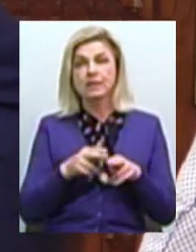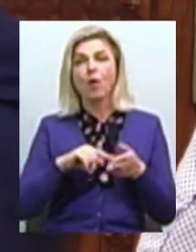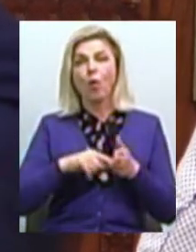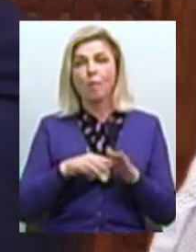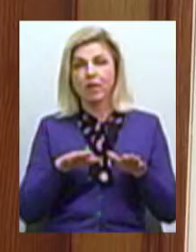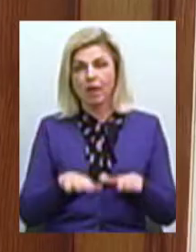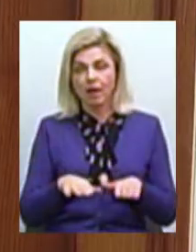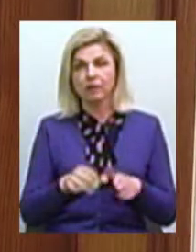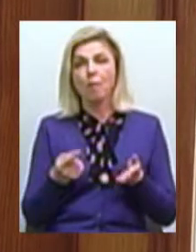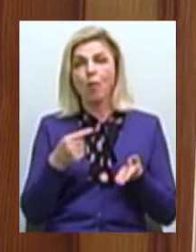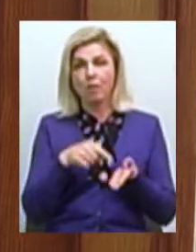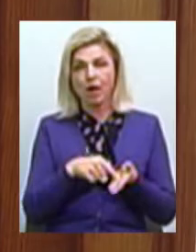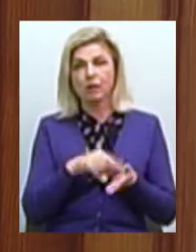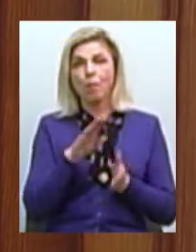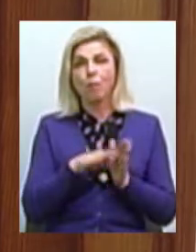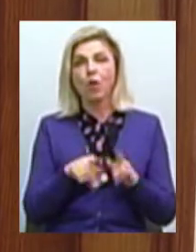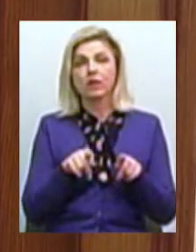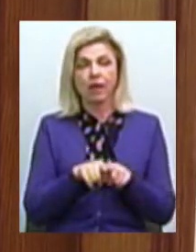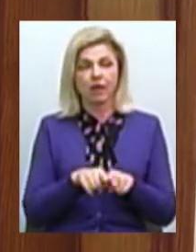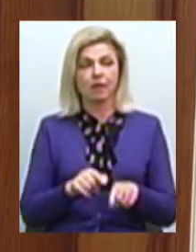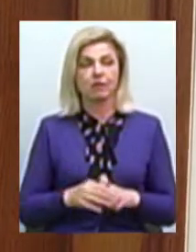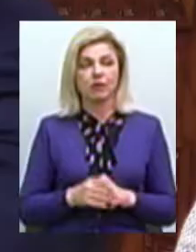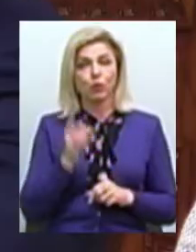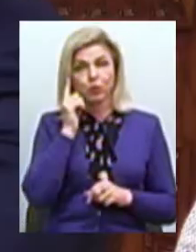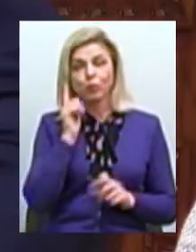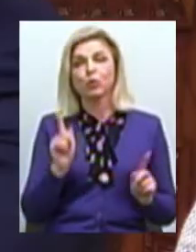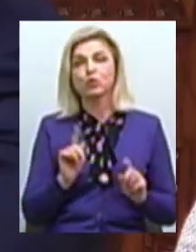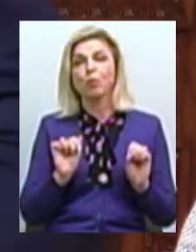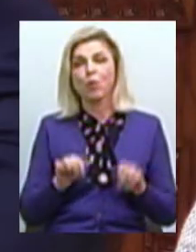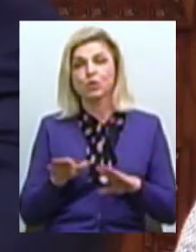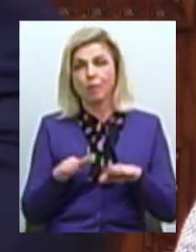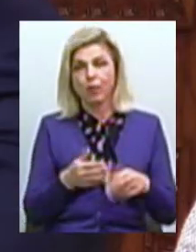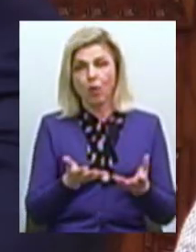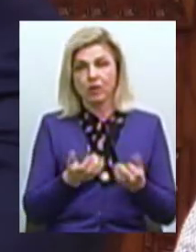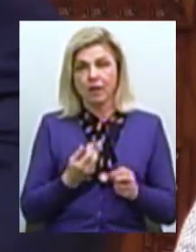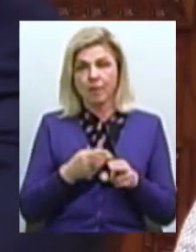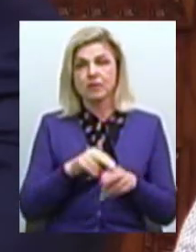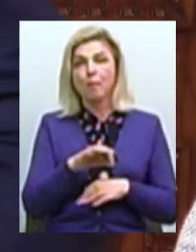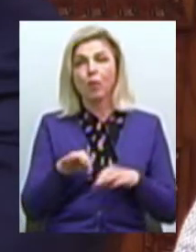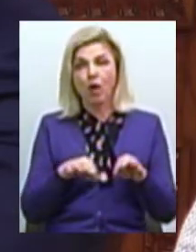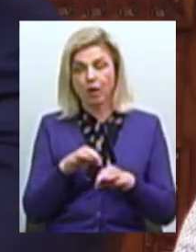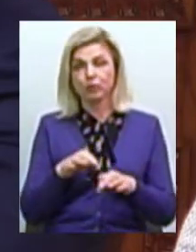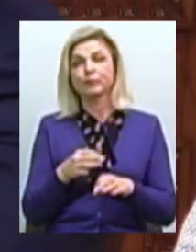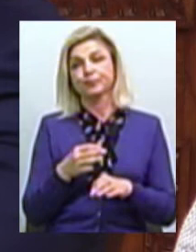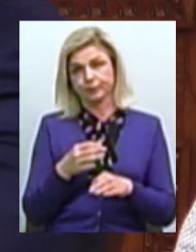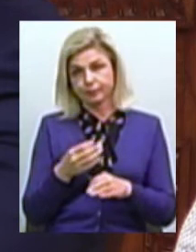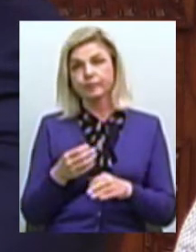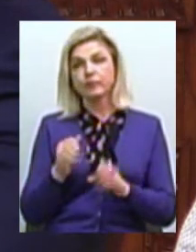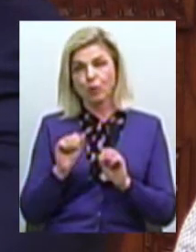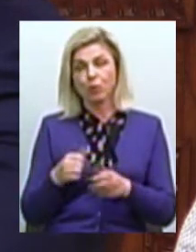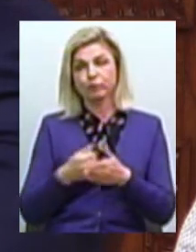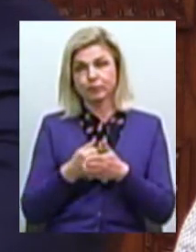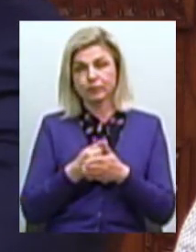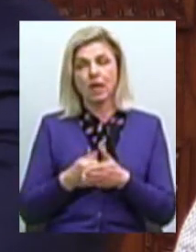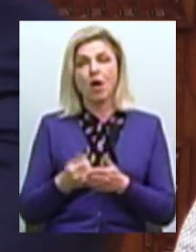він підпадає якраз під такий, тому думаю, що ми зможемо після отримання цього проєкту претендувати на отримання коштів з державного